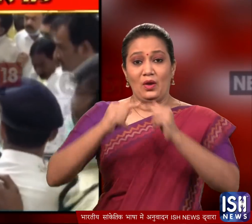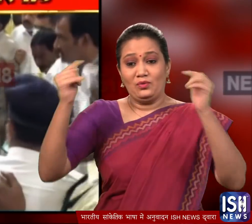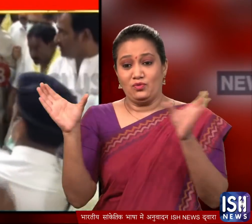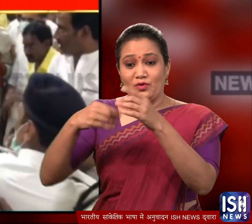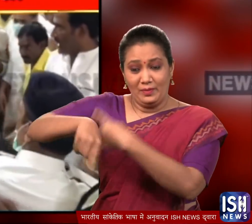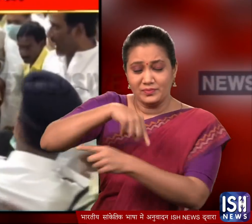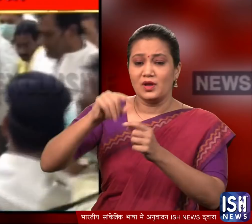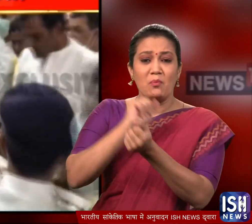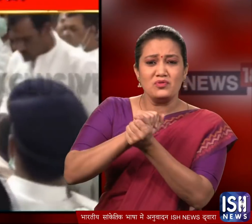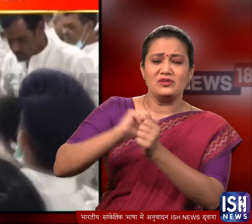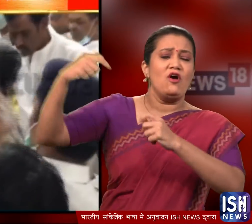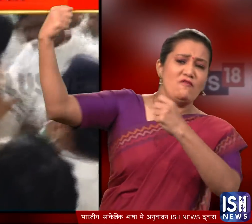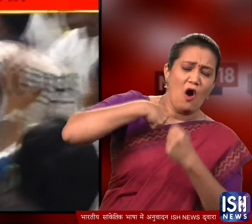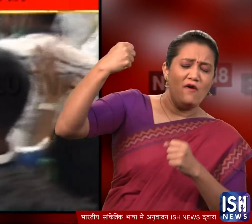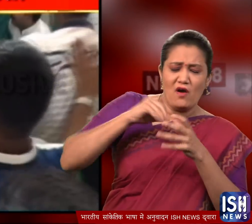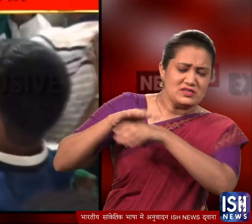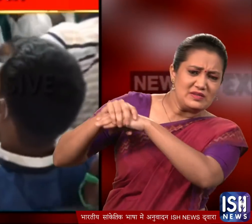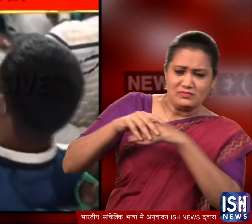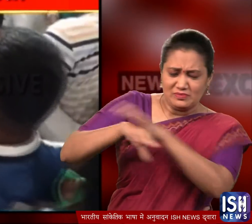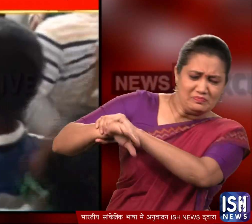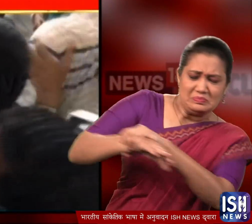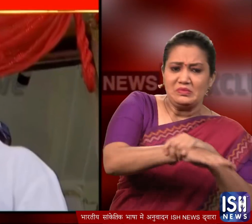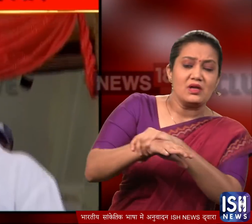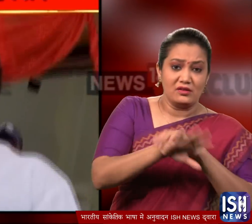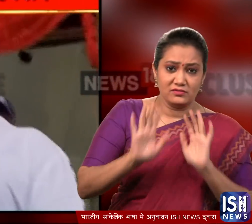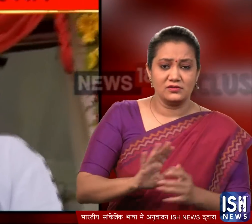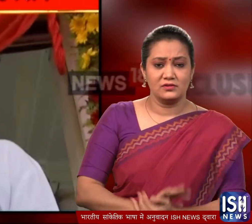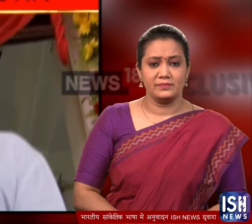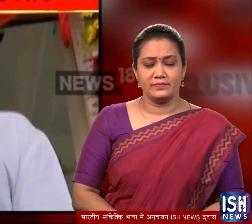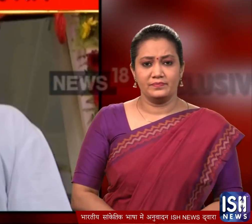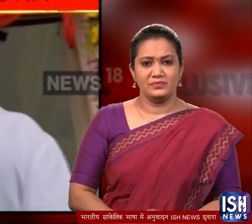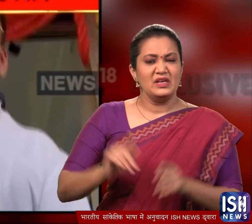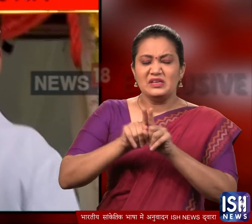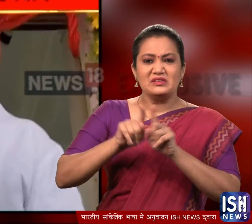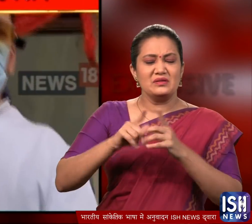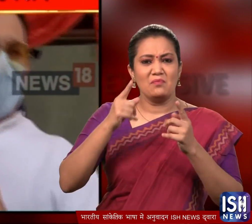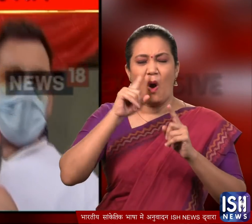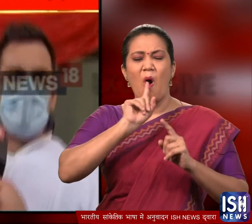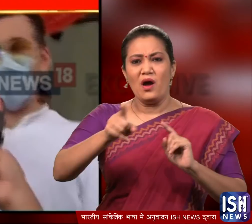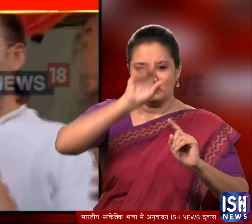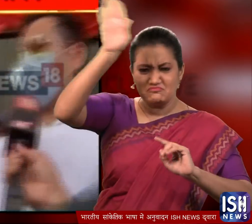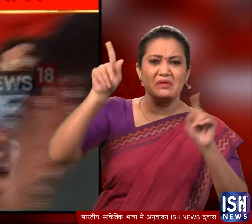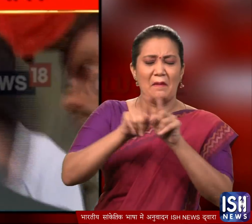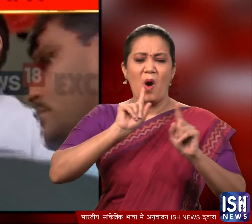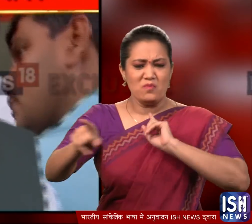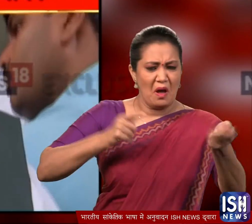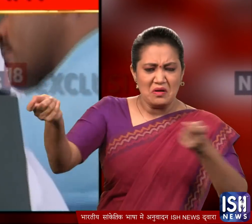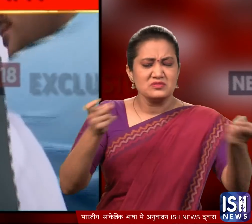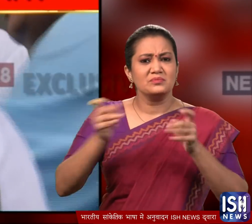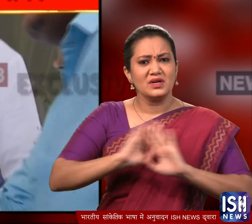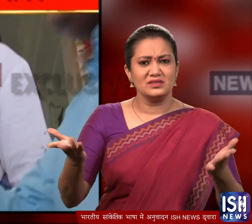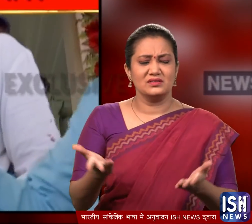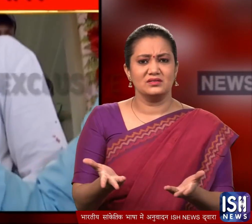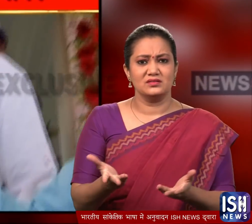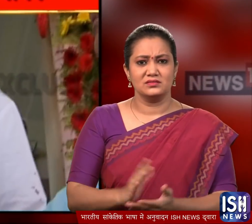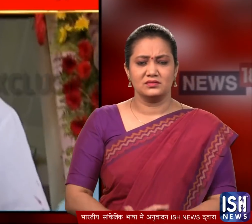विपक्ष का दावा है कि पुलिस ने जबरन घसीटकर विधायकों को बाहर निकाला। सरकार पूरी तरह से तानाशाही पर उतर आई है। विधायकों